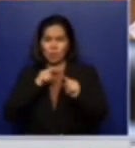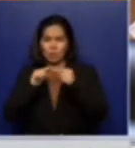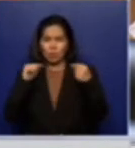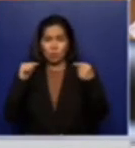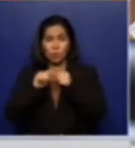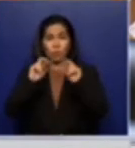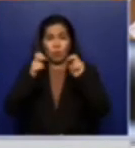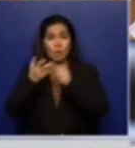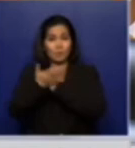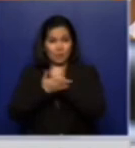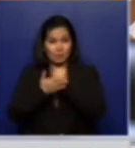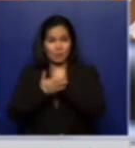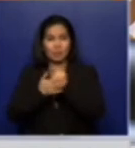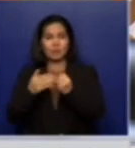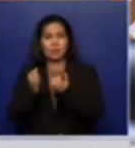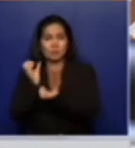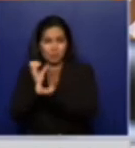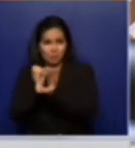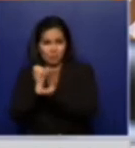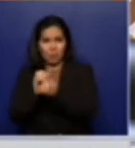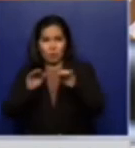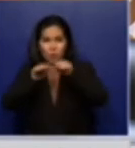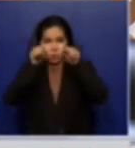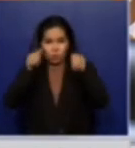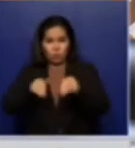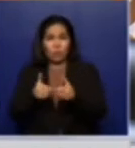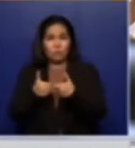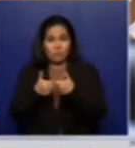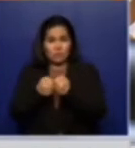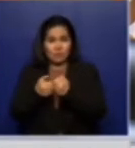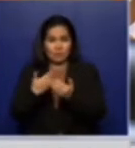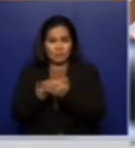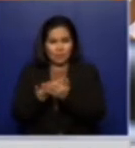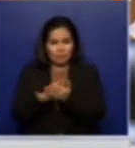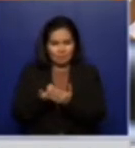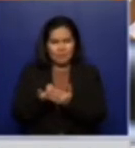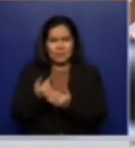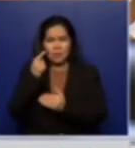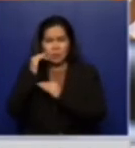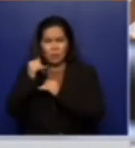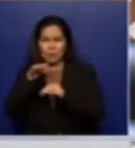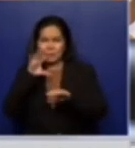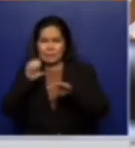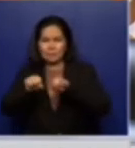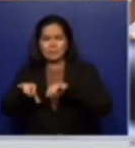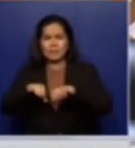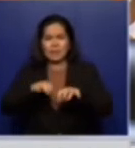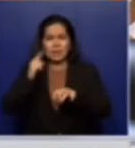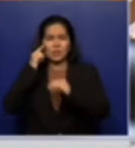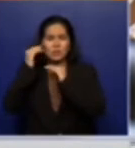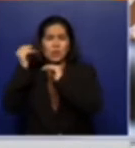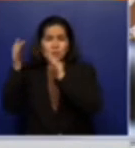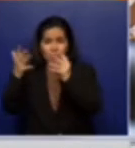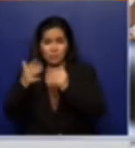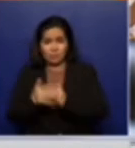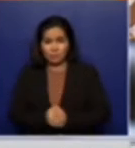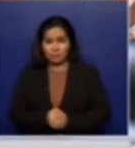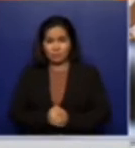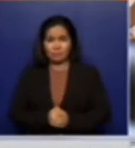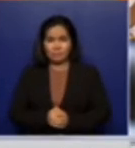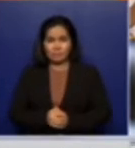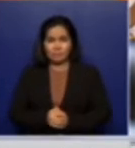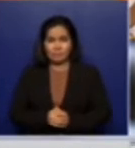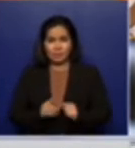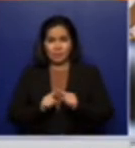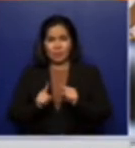พนันและตู้สล็อตผมไม่คาดหวังหรอกครับว่าท่านจะไปปราบไปจับผมไม่คาดหวังเลยเพียง